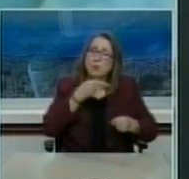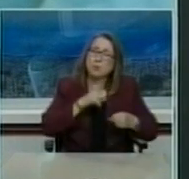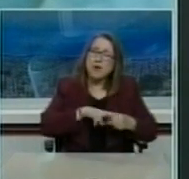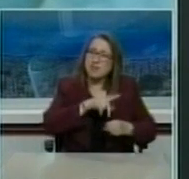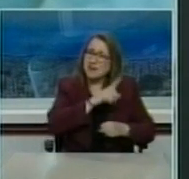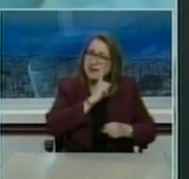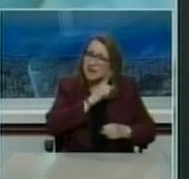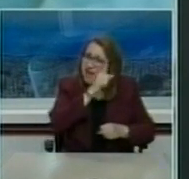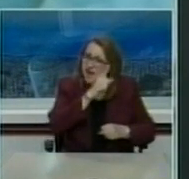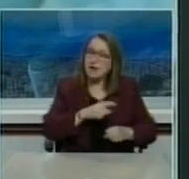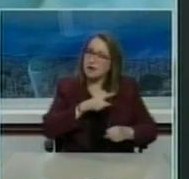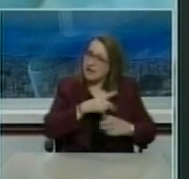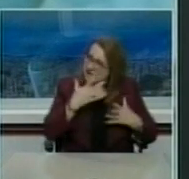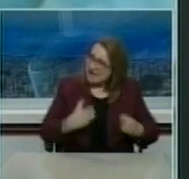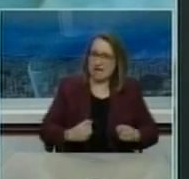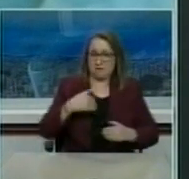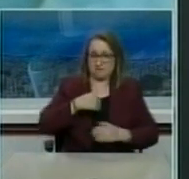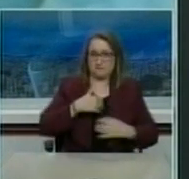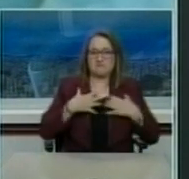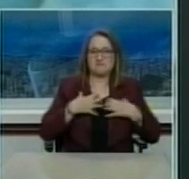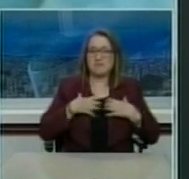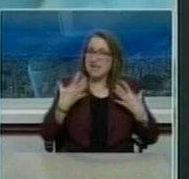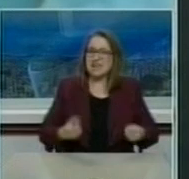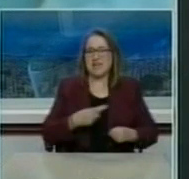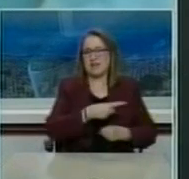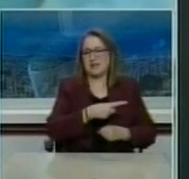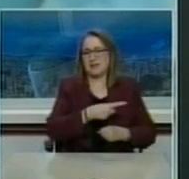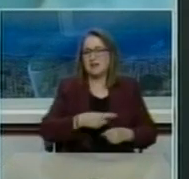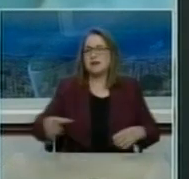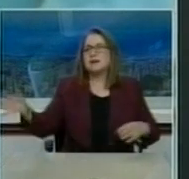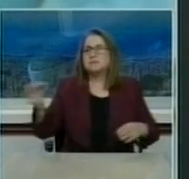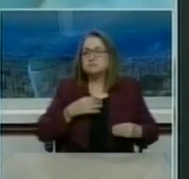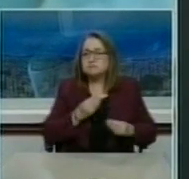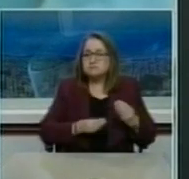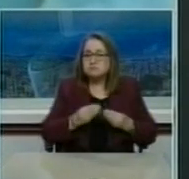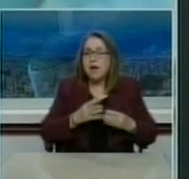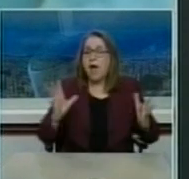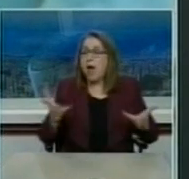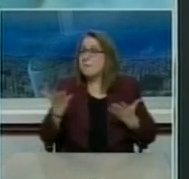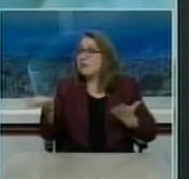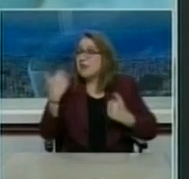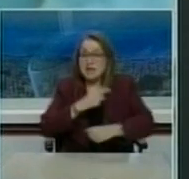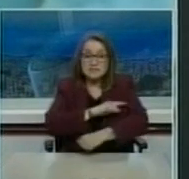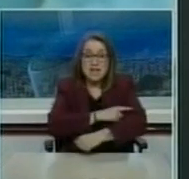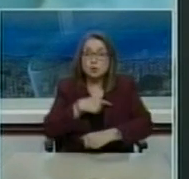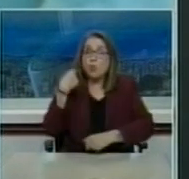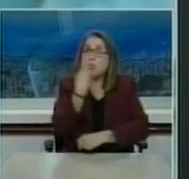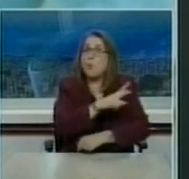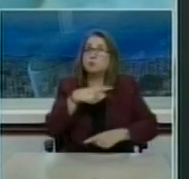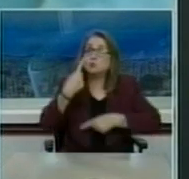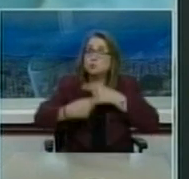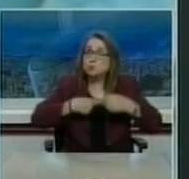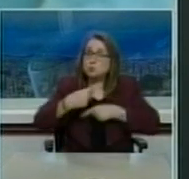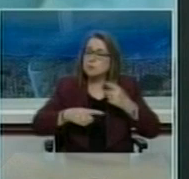νοσημάτων και όταν δεν υπάρχει επικοινωνία με προσωπικό θεράποντα ιατρό, πρέπει να απευθύνονται στα κατατόπους νοσοκομεία αναφοράς, ώστε να γίνεται έγκαιρα η